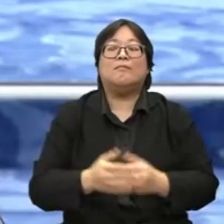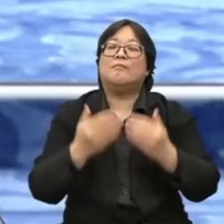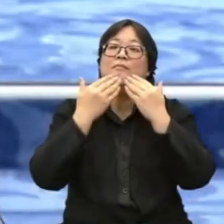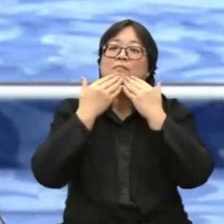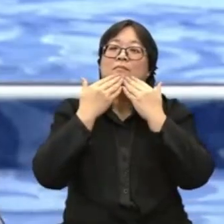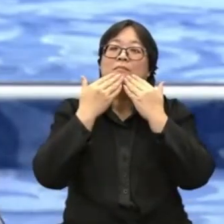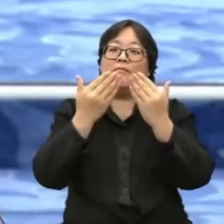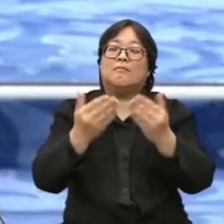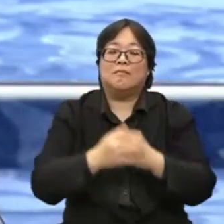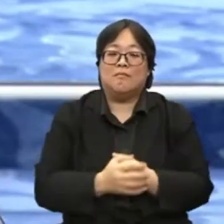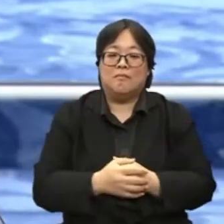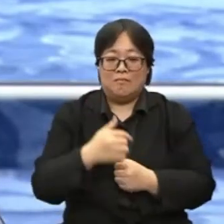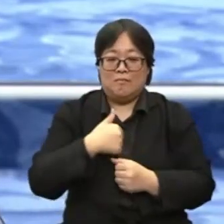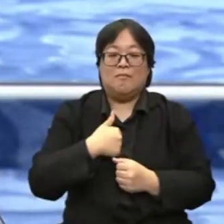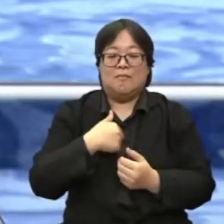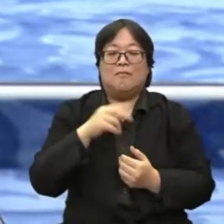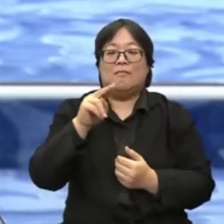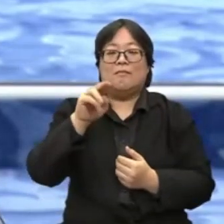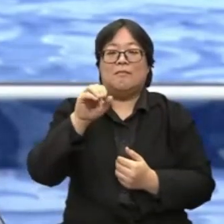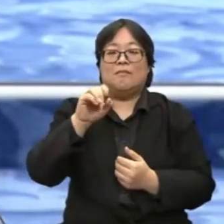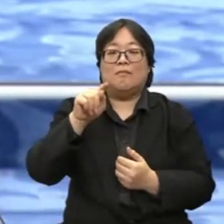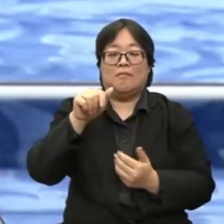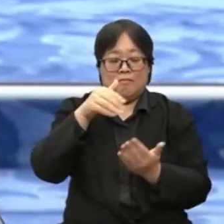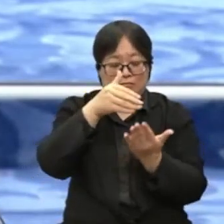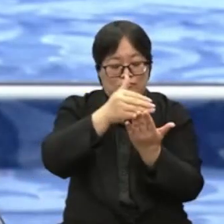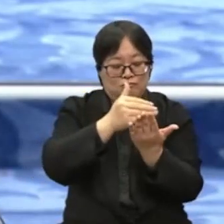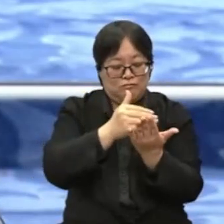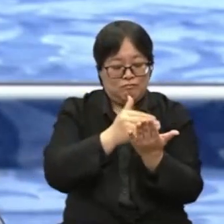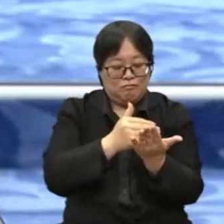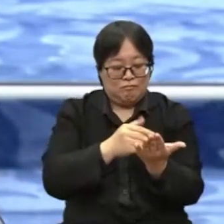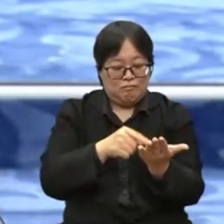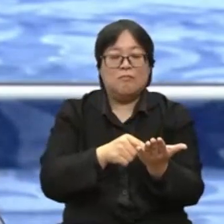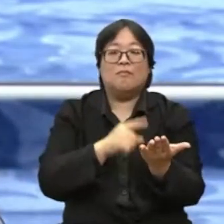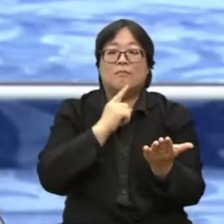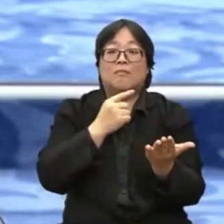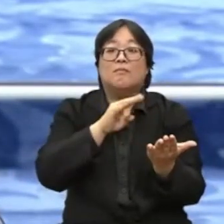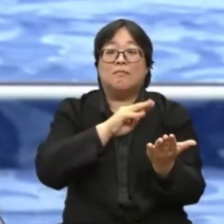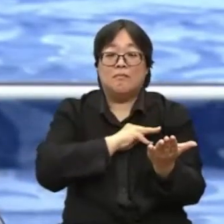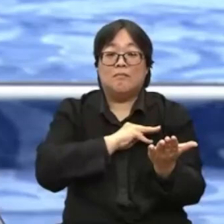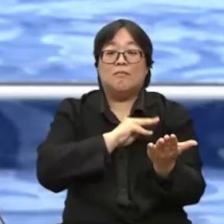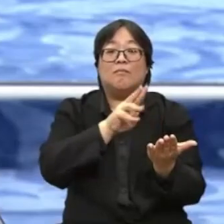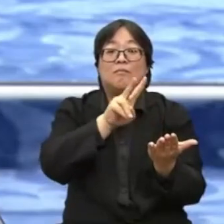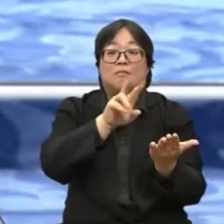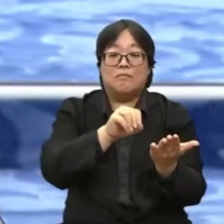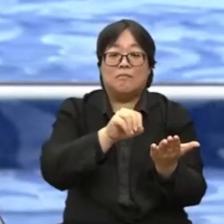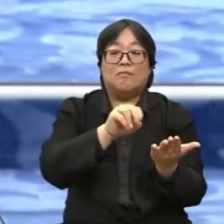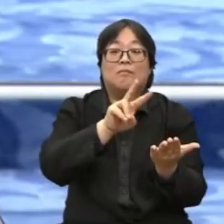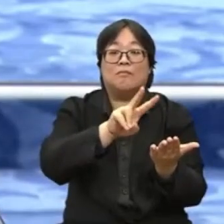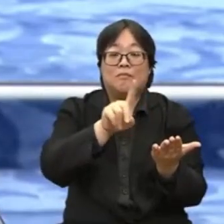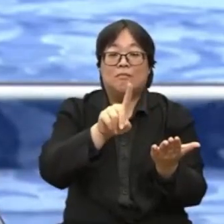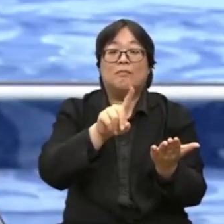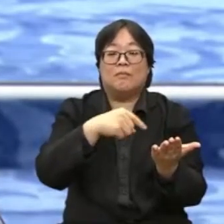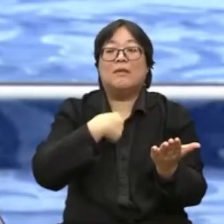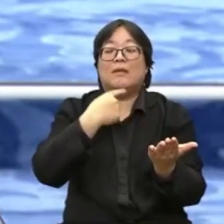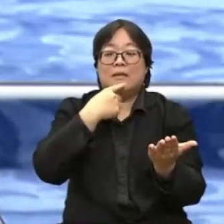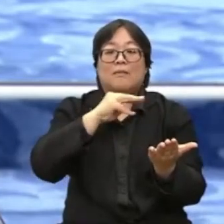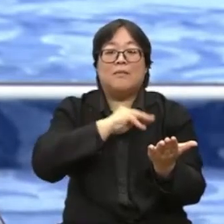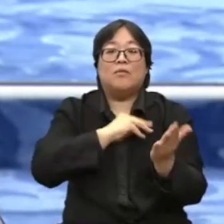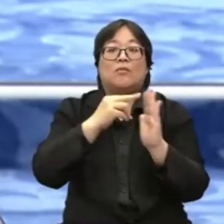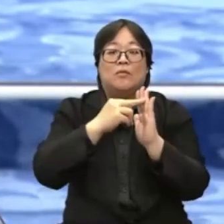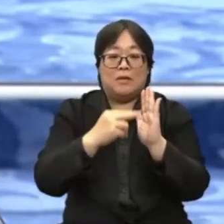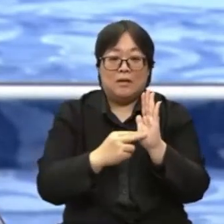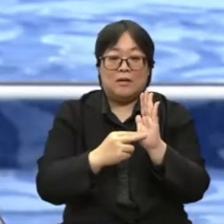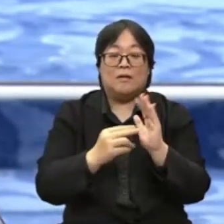kasih saya ada nota bila saya sebut menteri tahun 2001 2022 saya sebut menteri